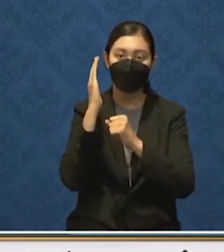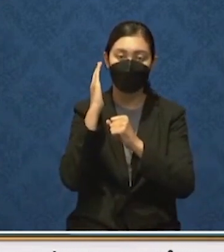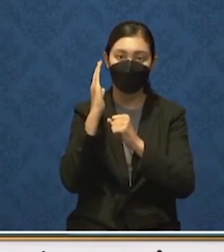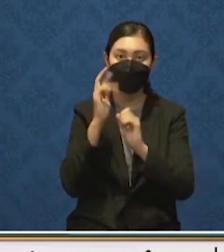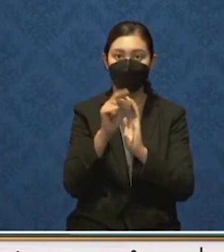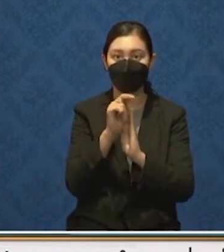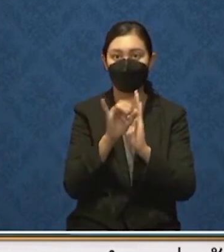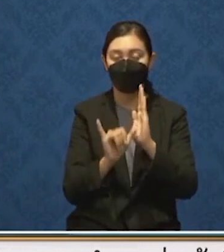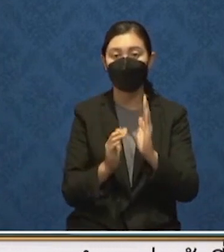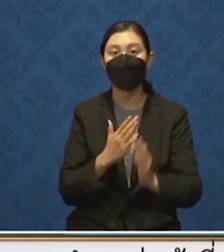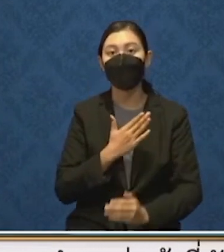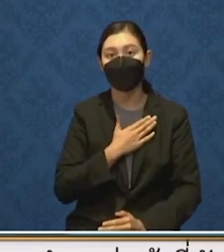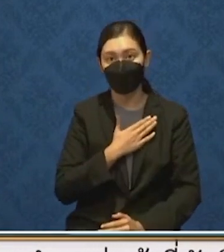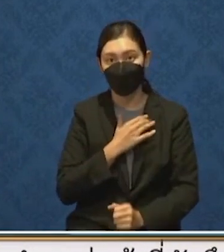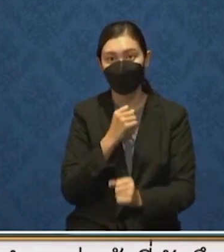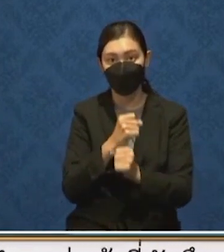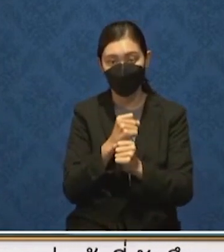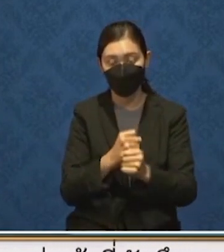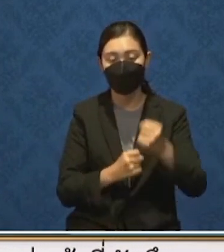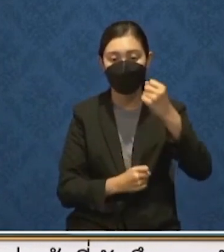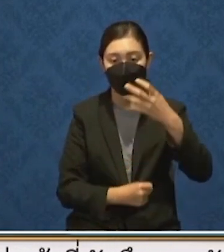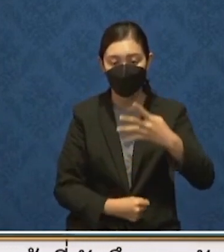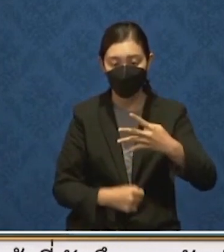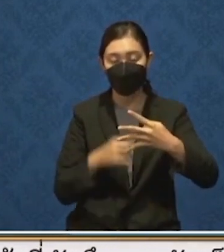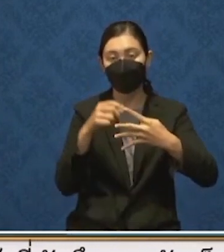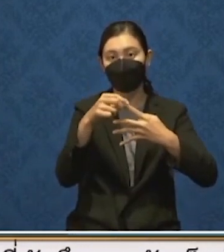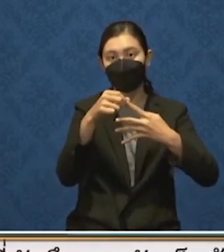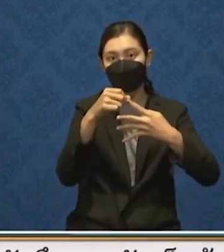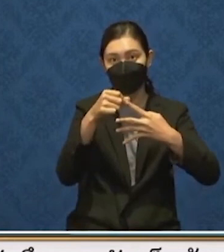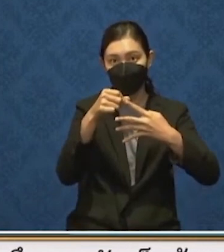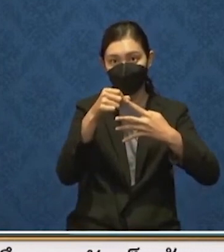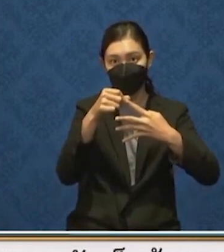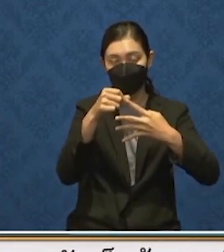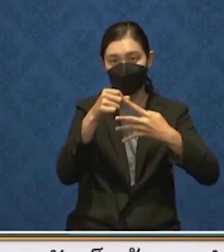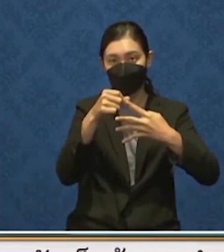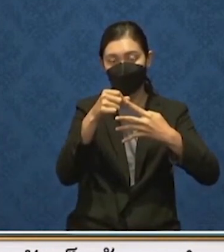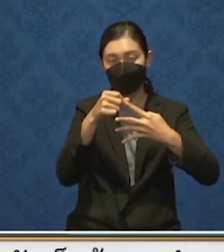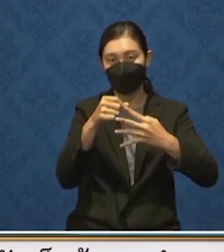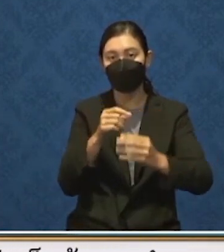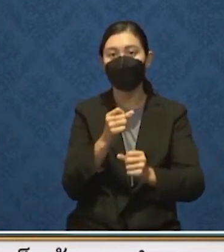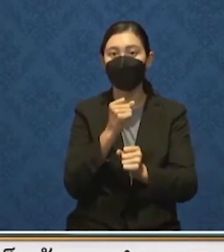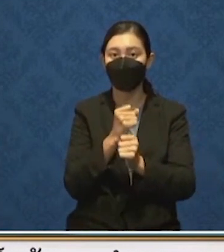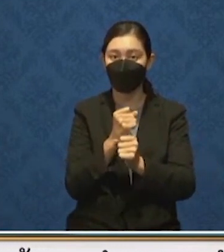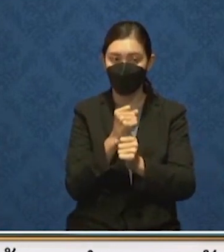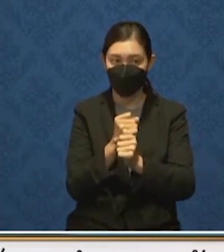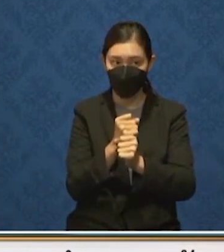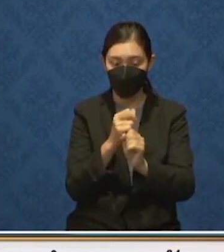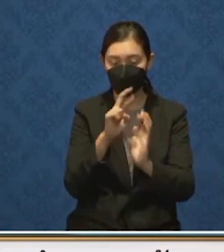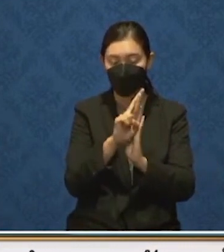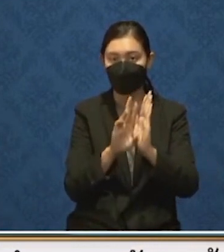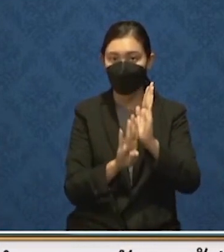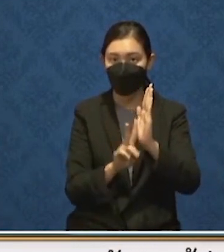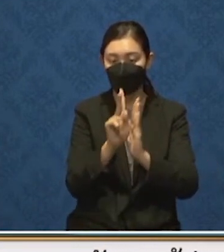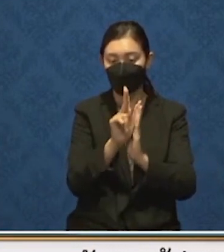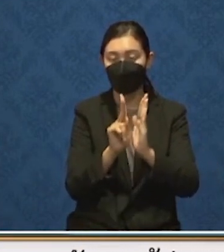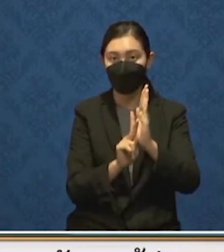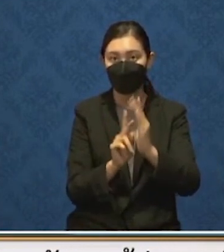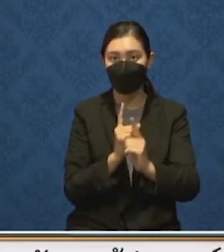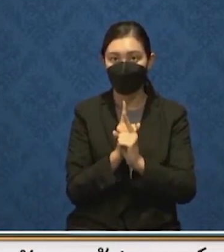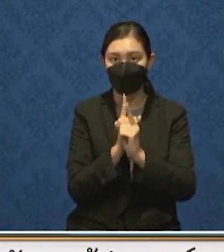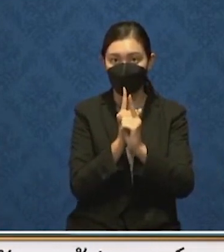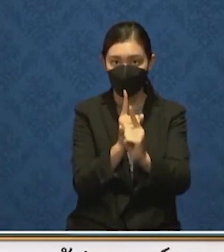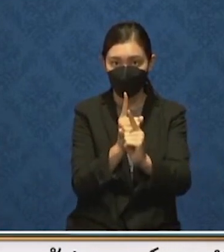การปฏิบัตรงานอยู่ 4 ข้อครับ 1. ต้ปฏิบัทงาน ให้เป็ตาม ระเบียบกฎหมาย2.